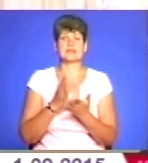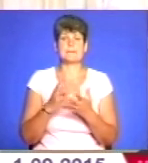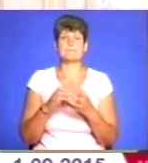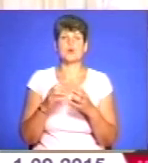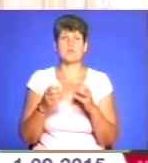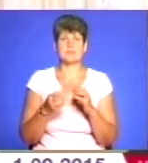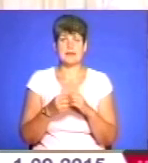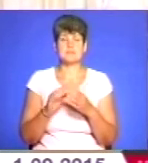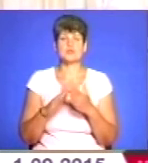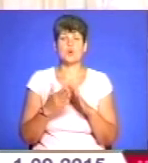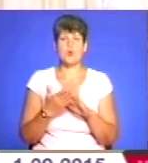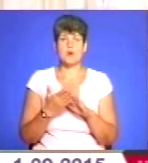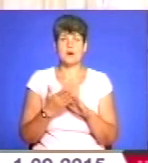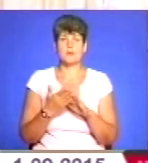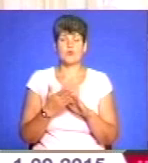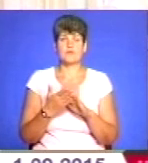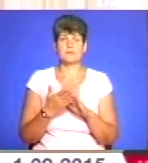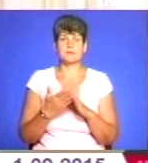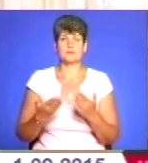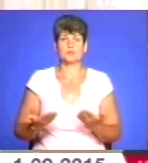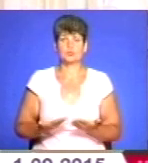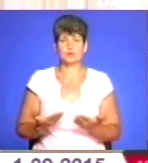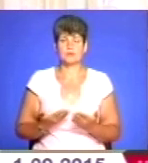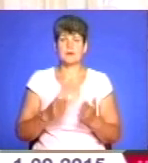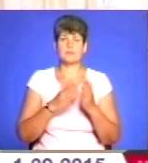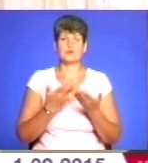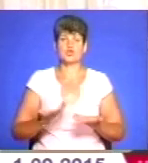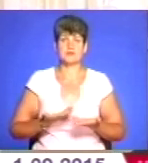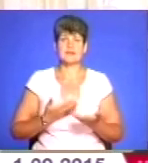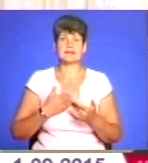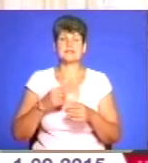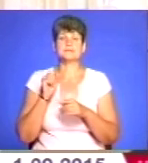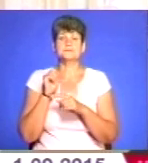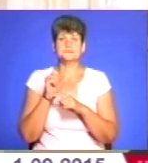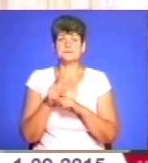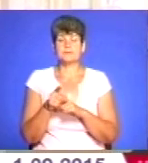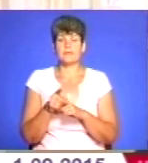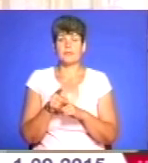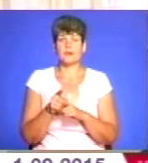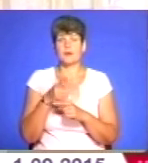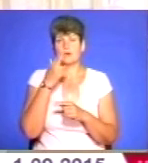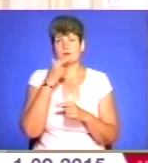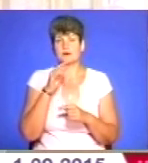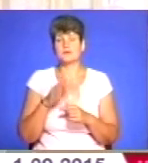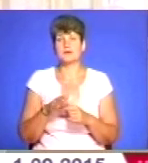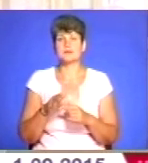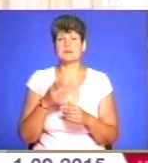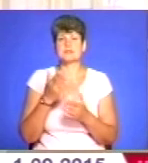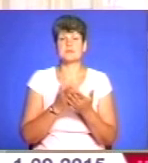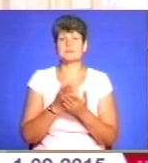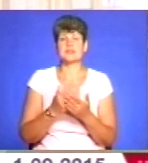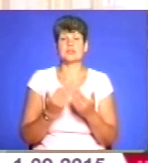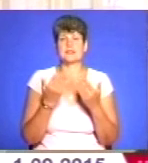проблеми з умовами, побутовими умовами для проживання. Наше завдання на певному етапі адаптаційному – забезпечити